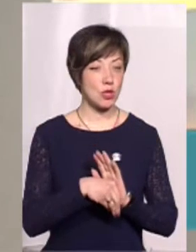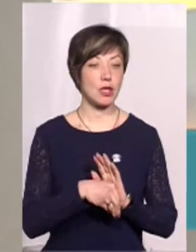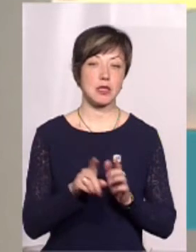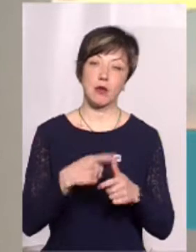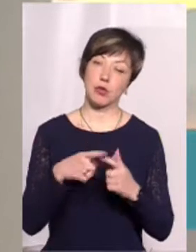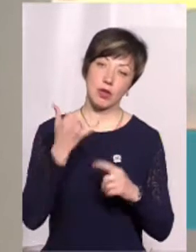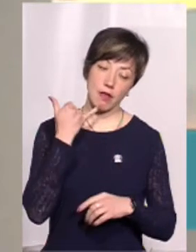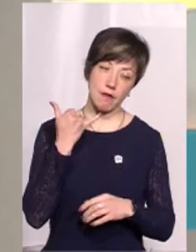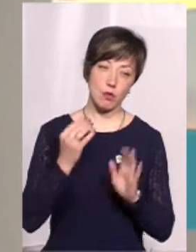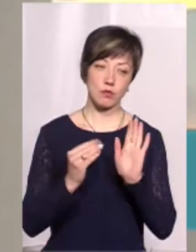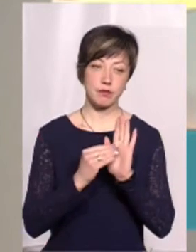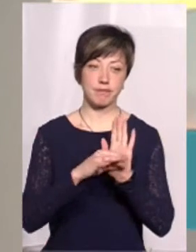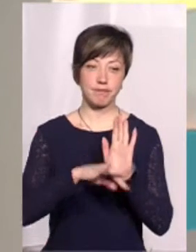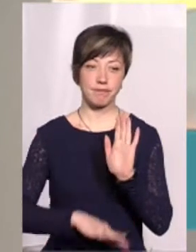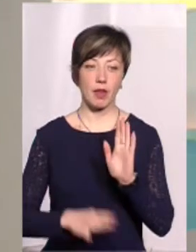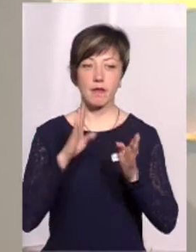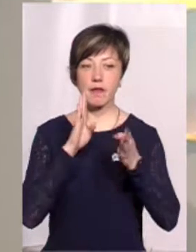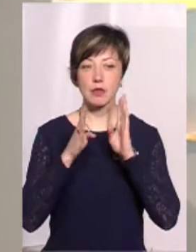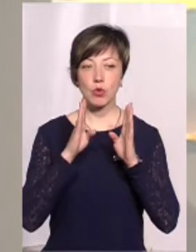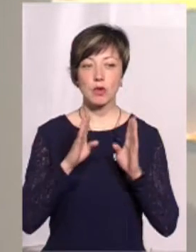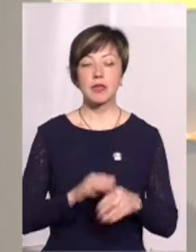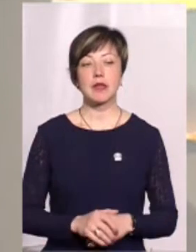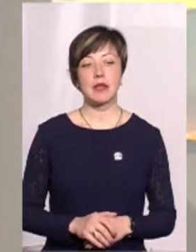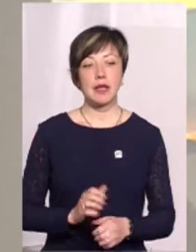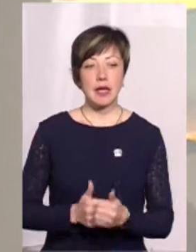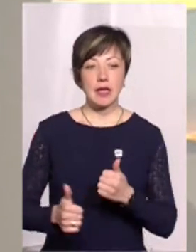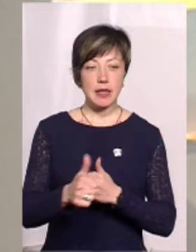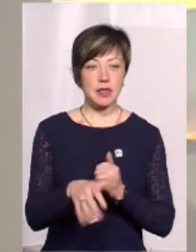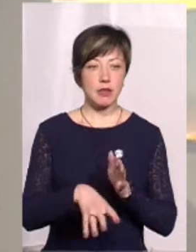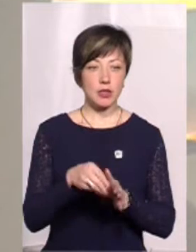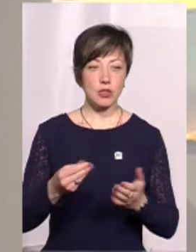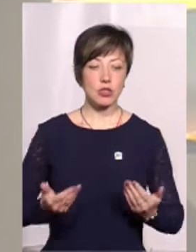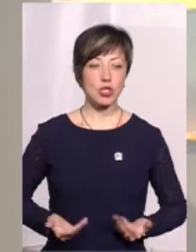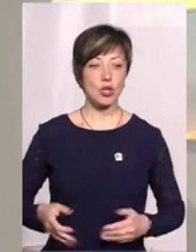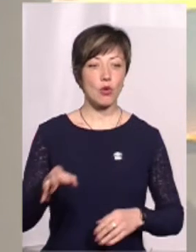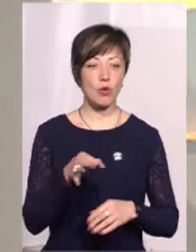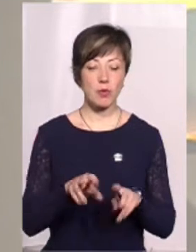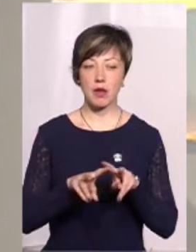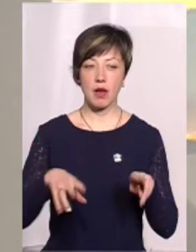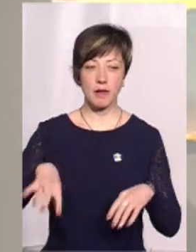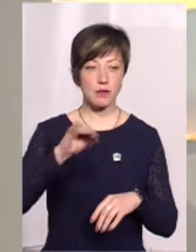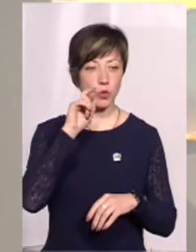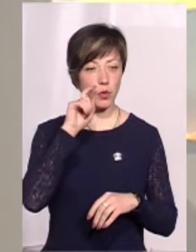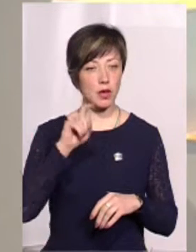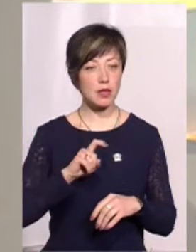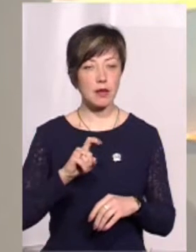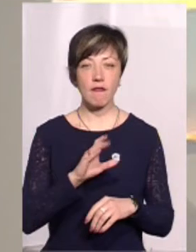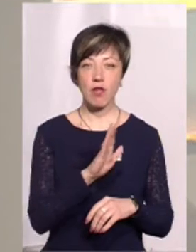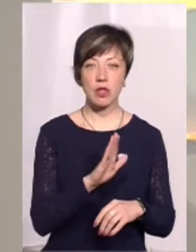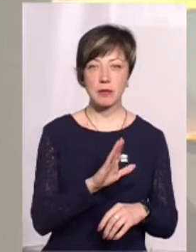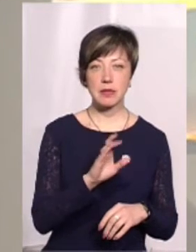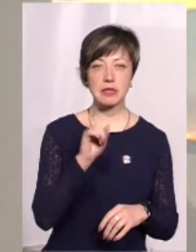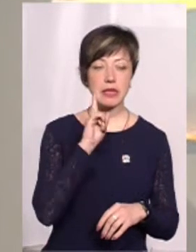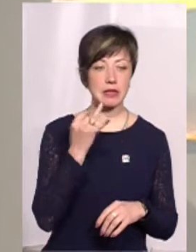або телефоном, або пишіть у Фейсбук. Лідер волевиявлення жителів області, як і в Україні в цілому,